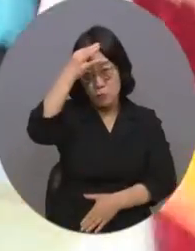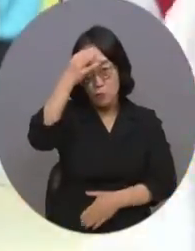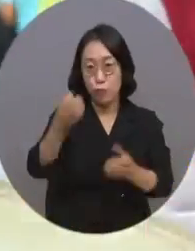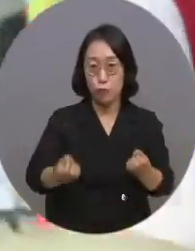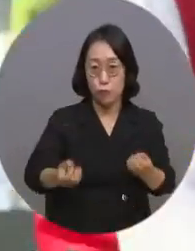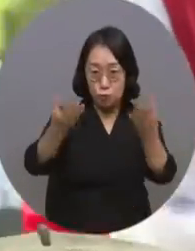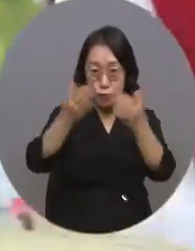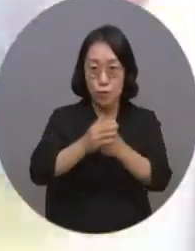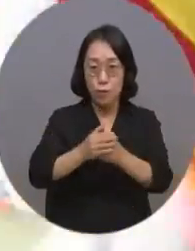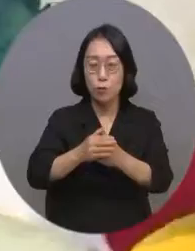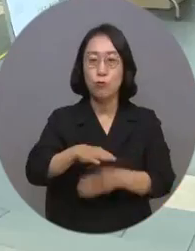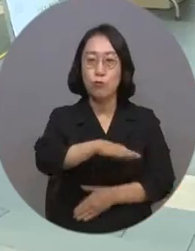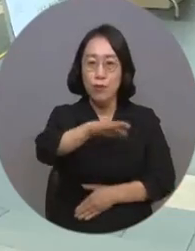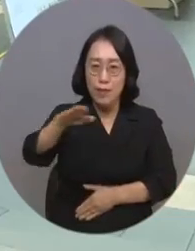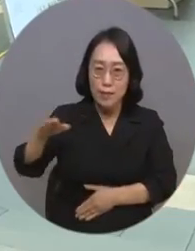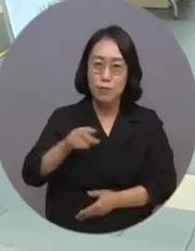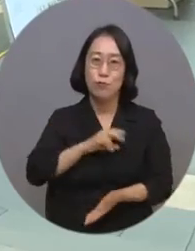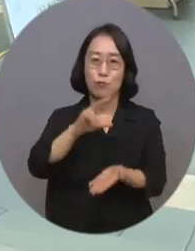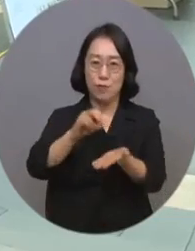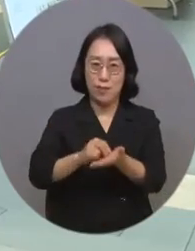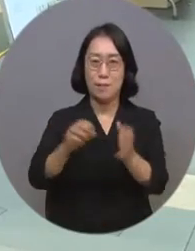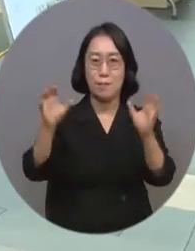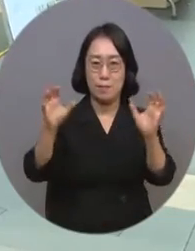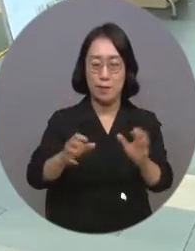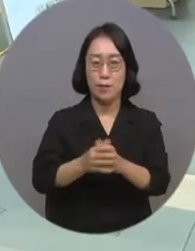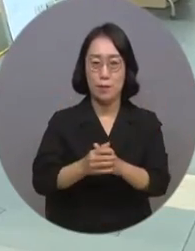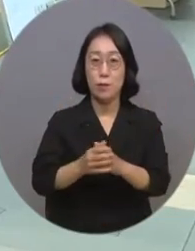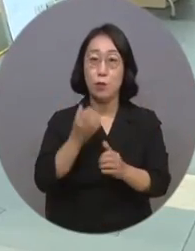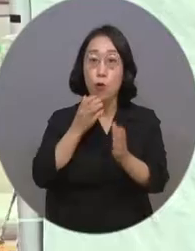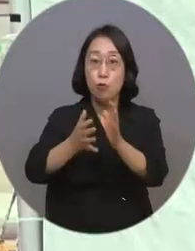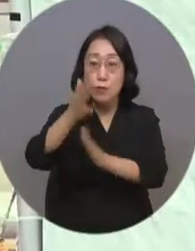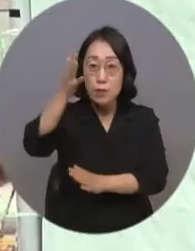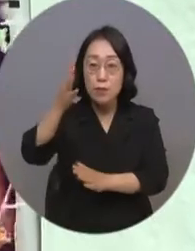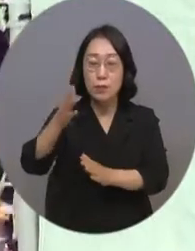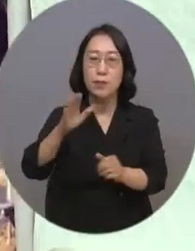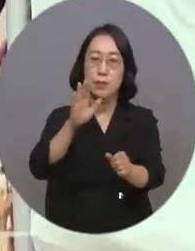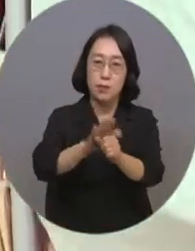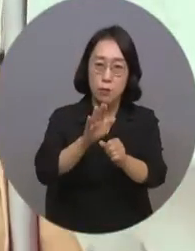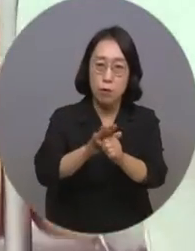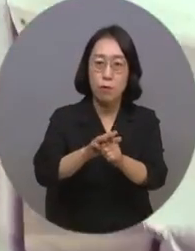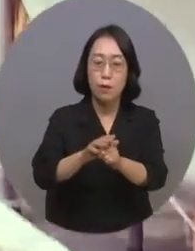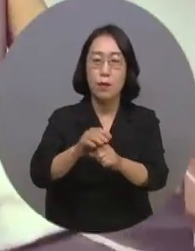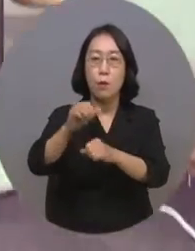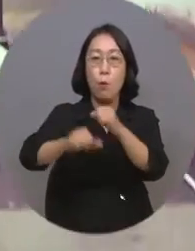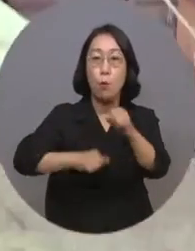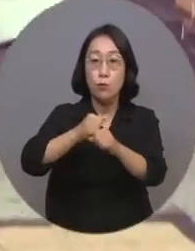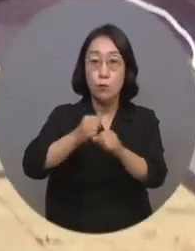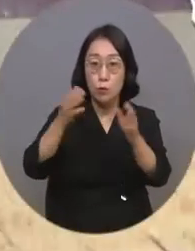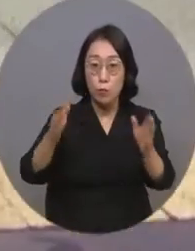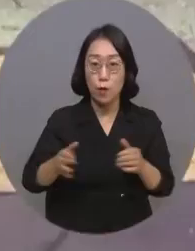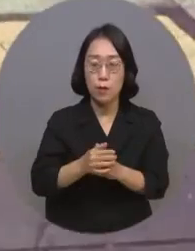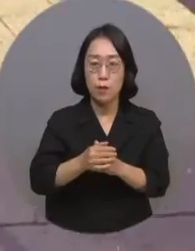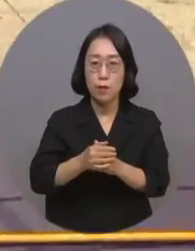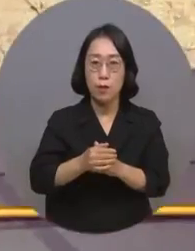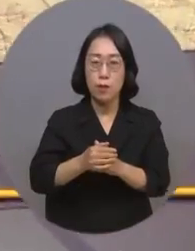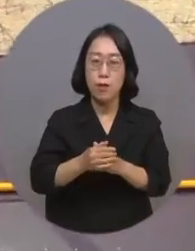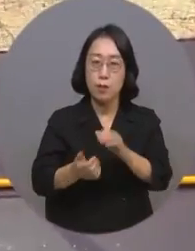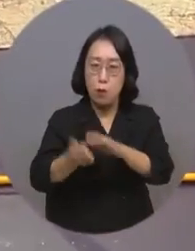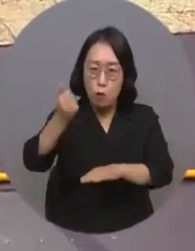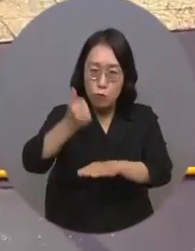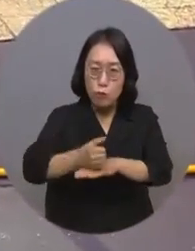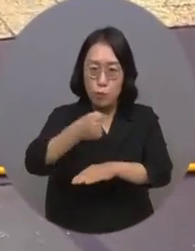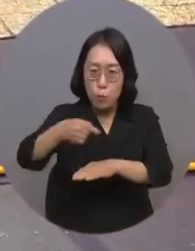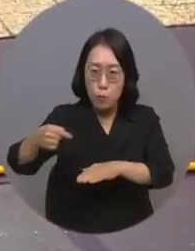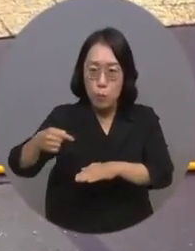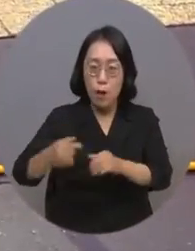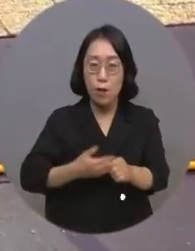행사가 개최됐습니다. 이번 행사는 서울시 장애인가족지원센터 사업 5주년을 맞아 그동안의 성과와